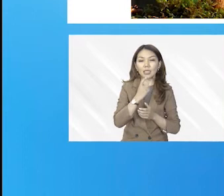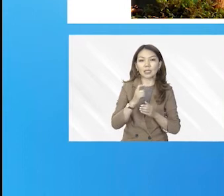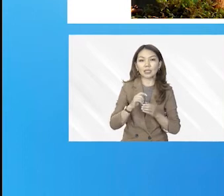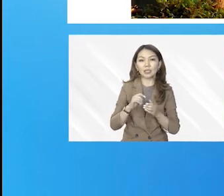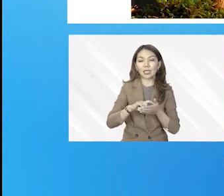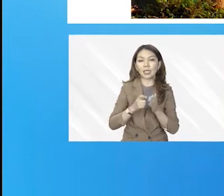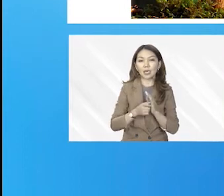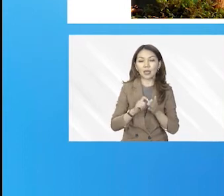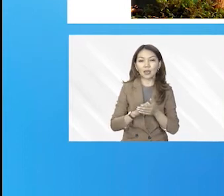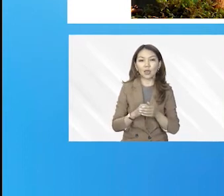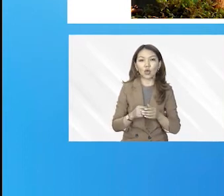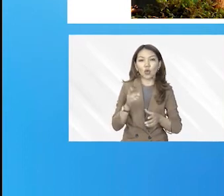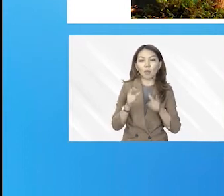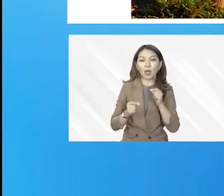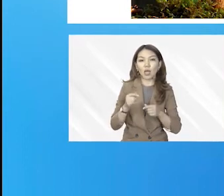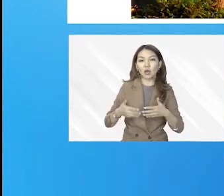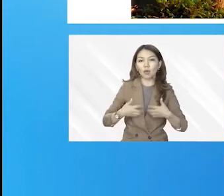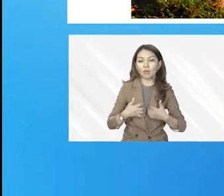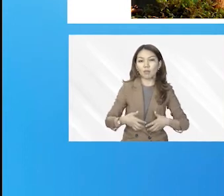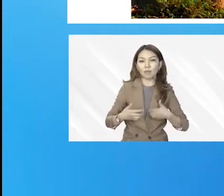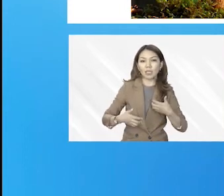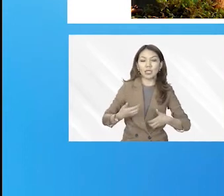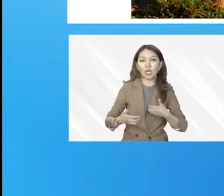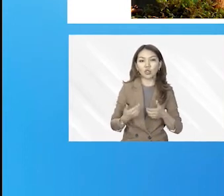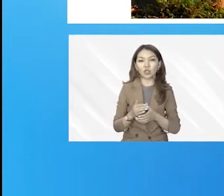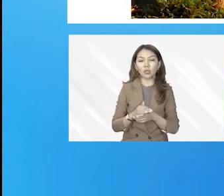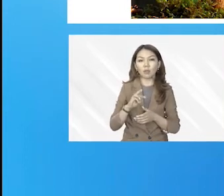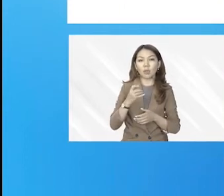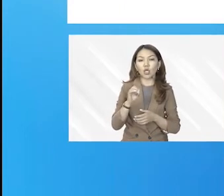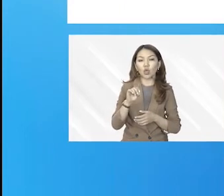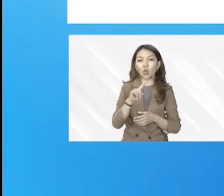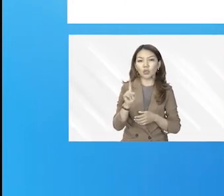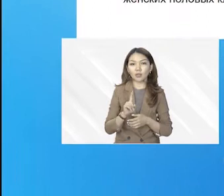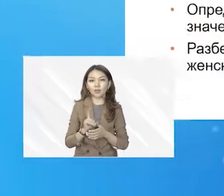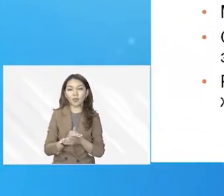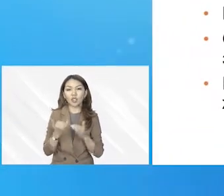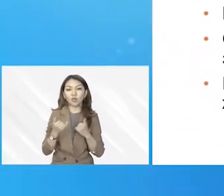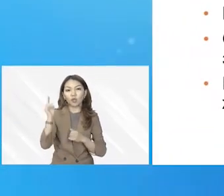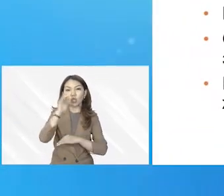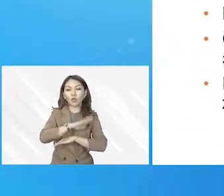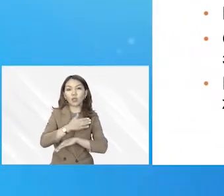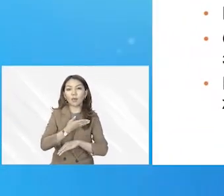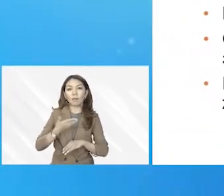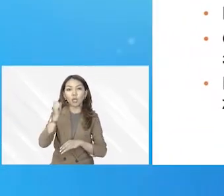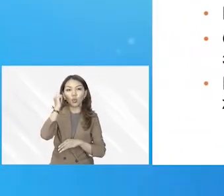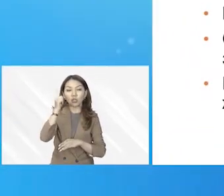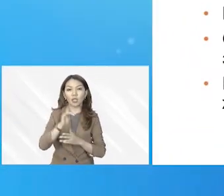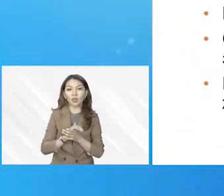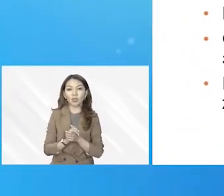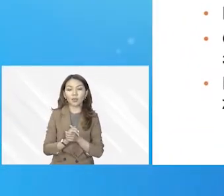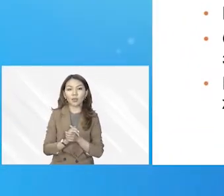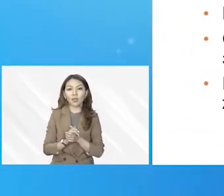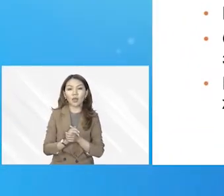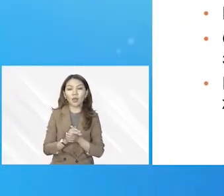млекопитающих, образование половых клеток у животных мейоз. Сегодня на уроке мы узнаем о